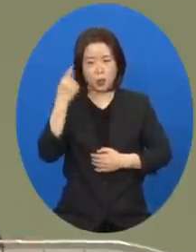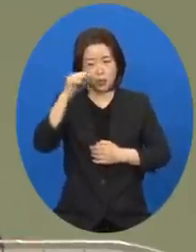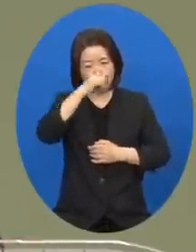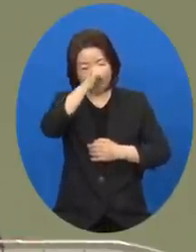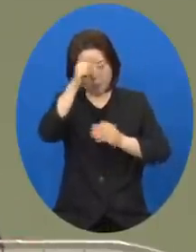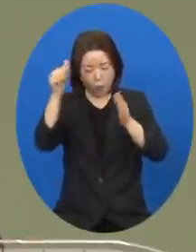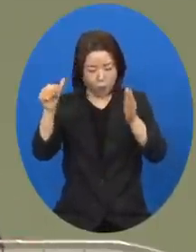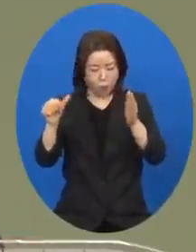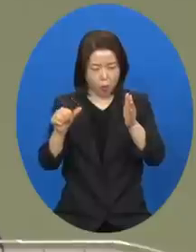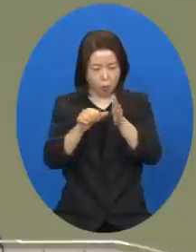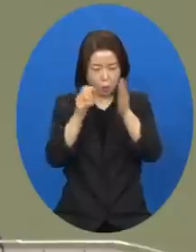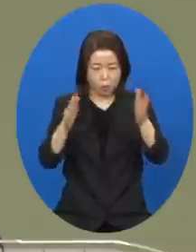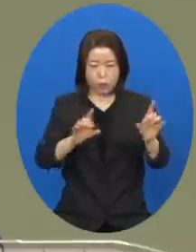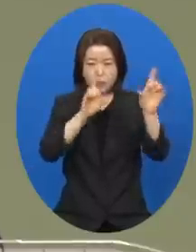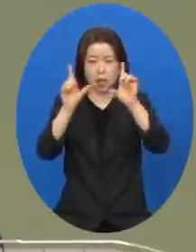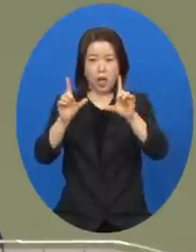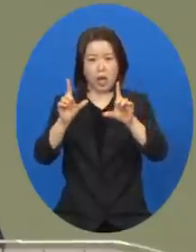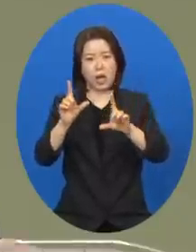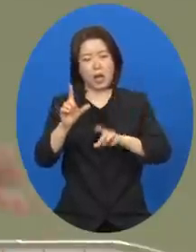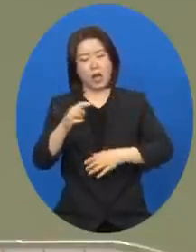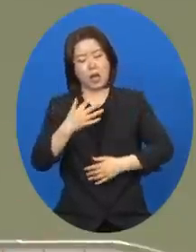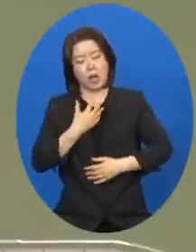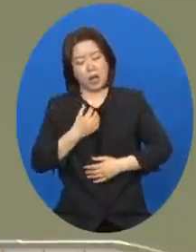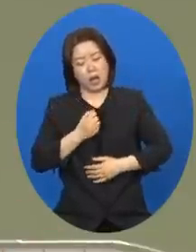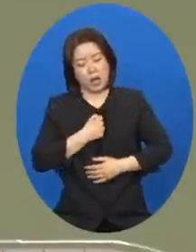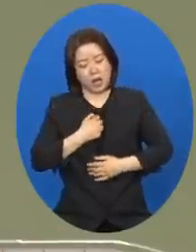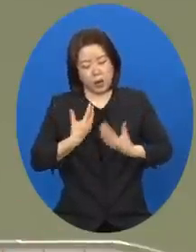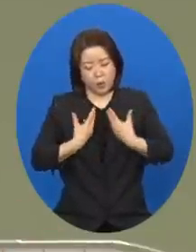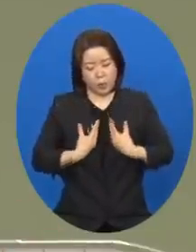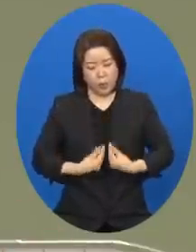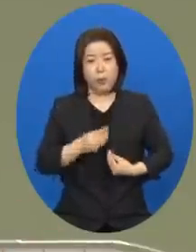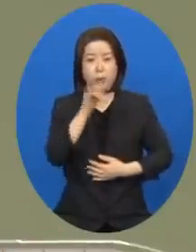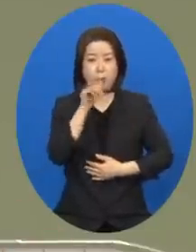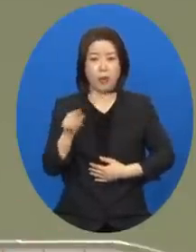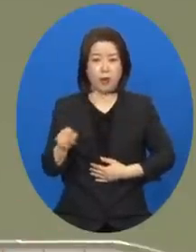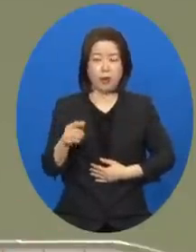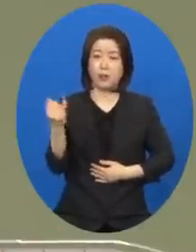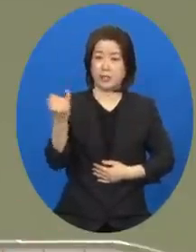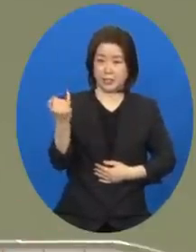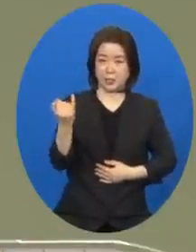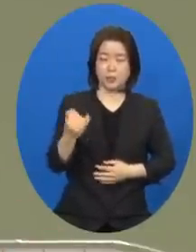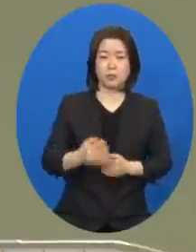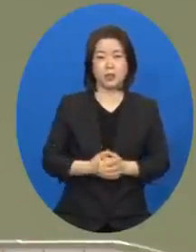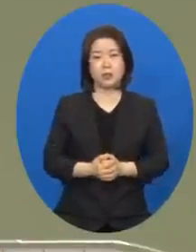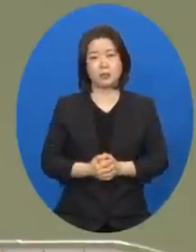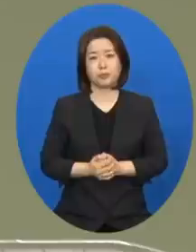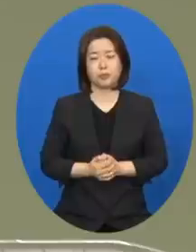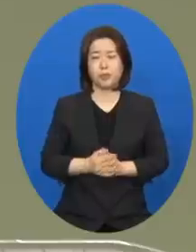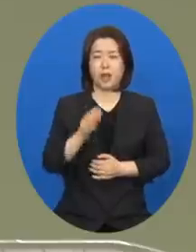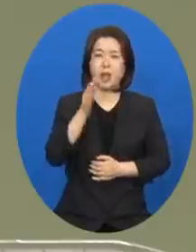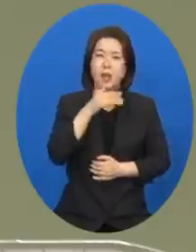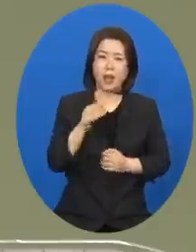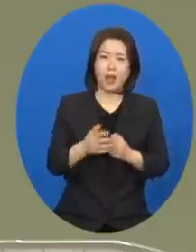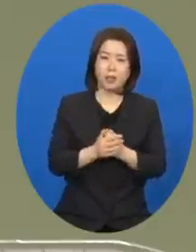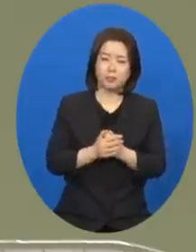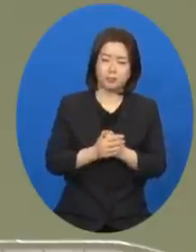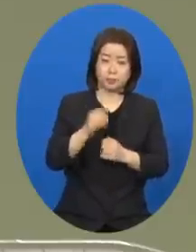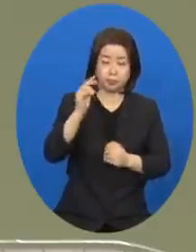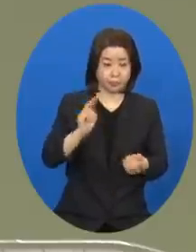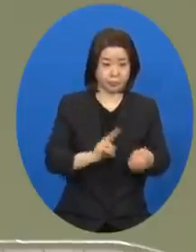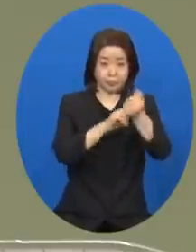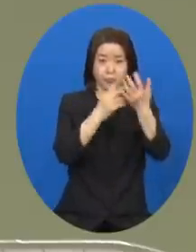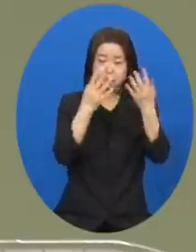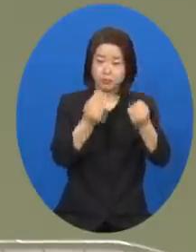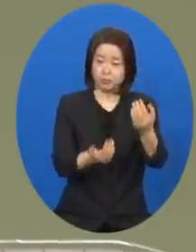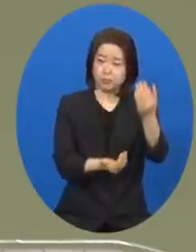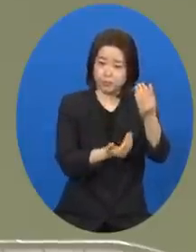된다는 게 절망감이었어요. 그때 그분이 아, 그렇게 기적이 많이